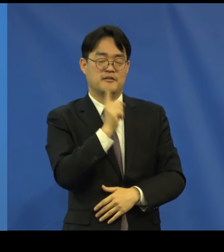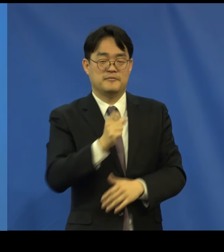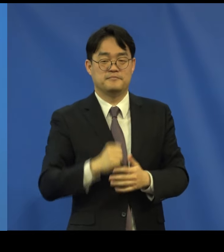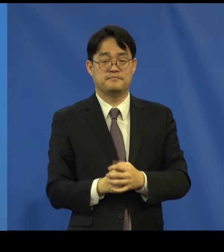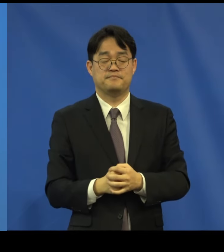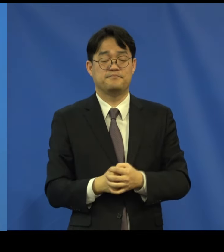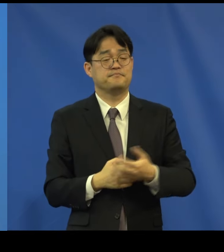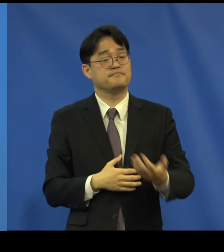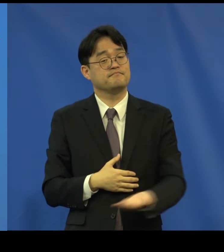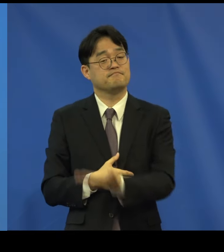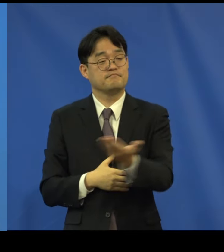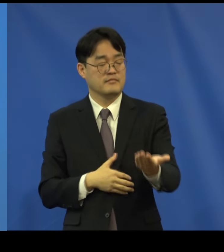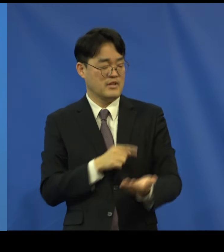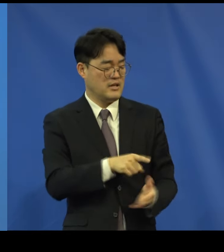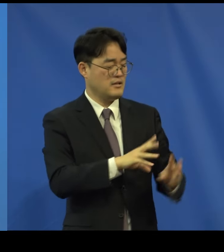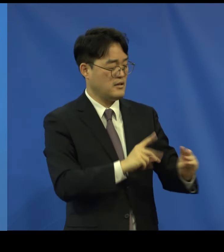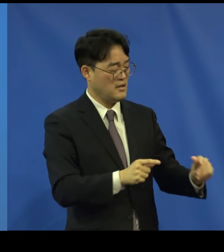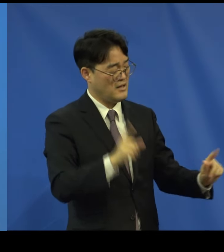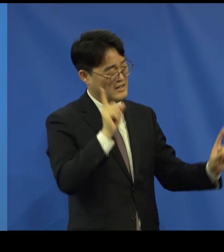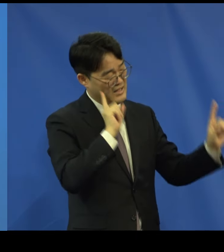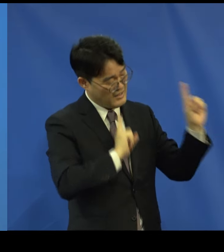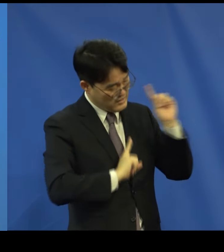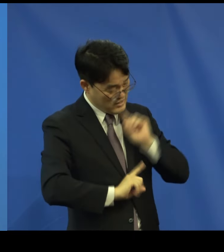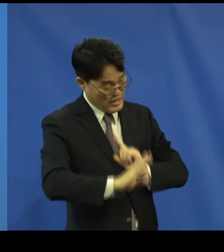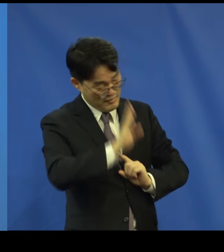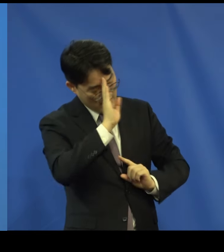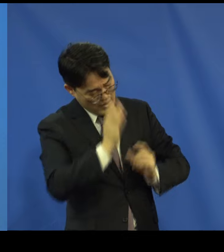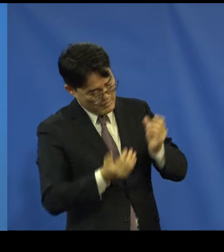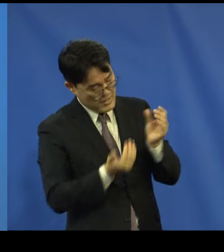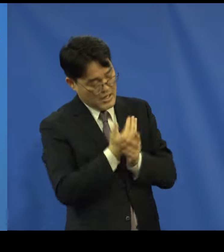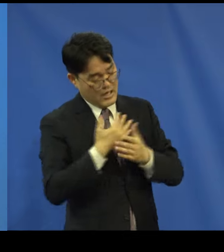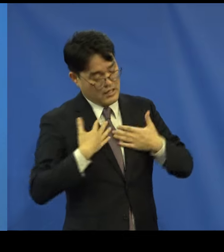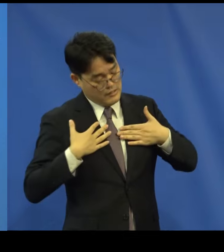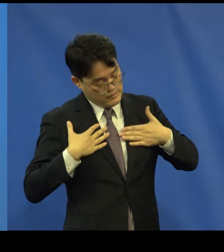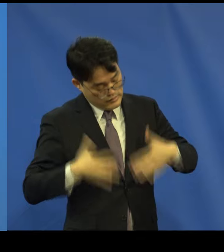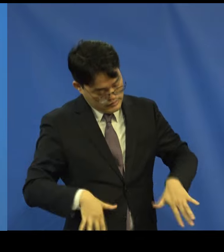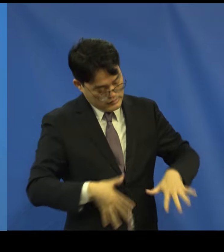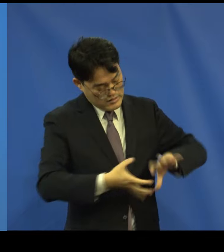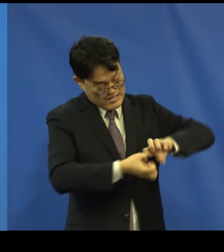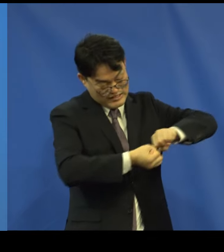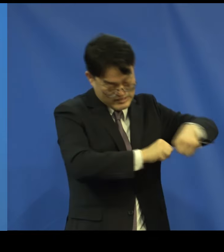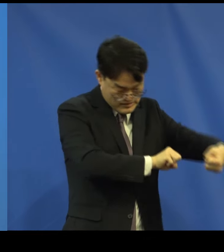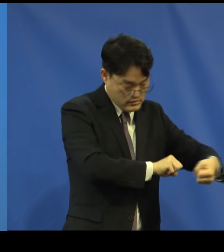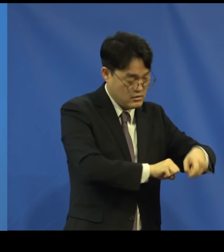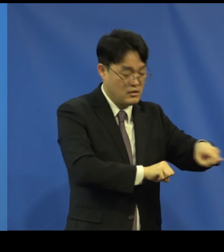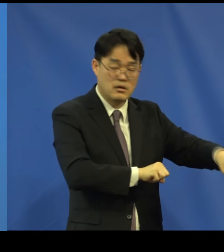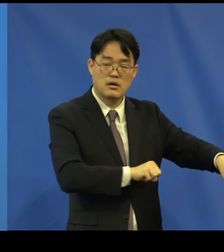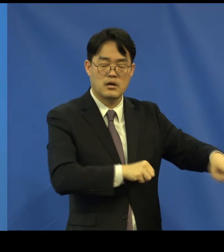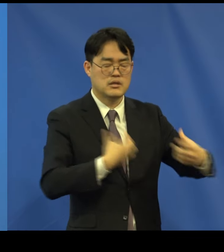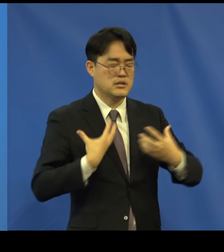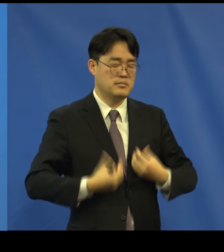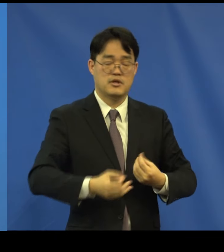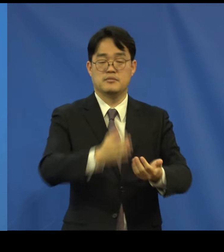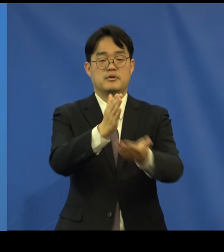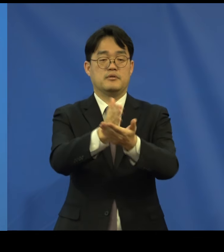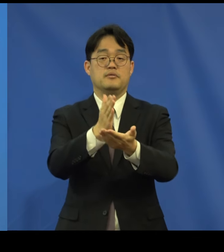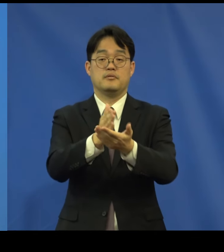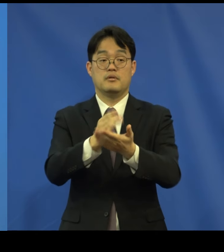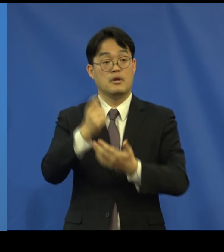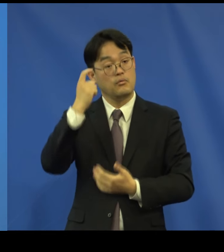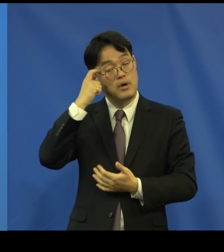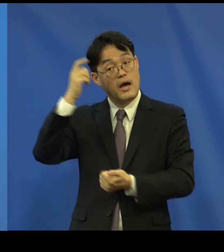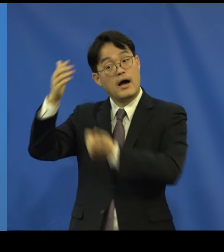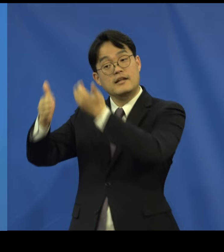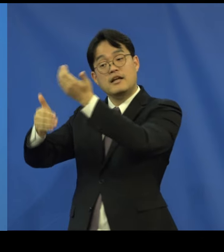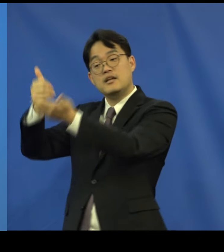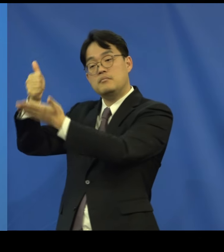여러분, 이 땅에서 상처 입고 병에 들고 지치고 망가지고 그래도 너무 실망하지 마십시오. 하나님의 손으로